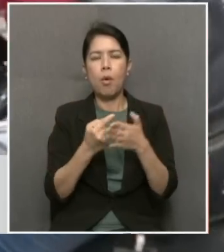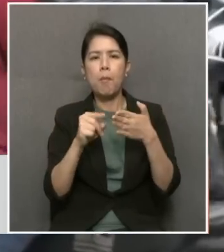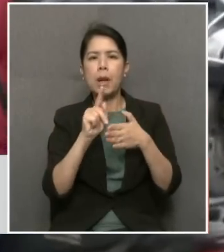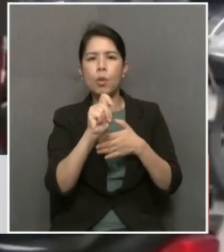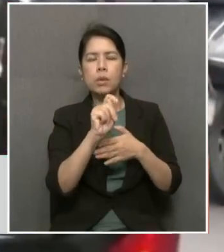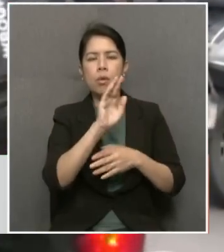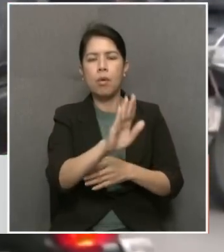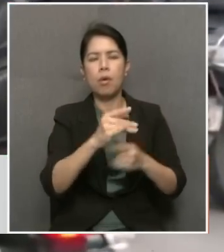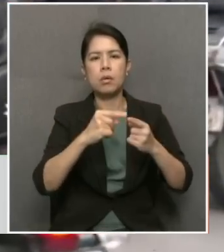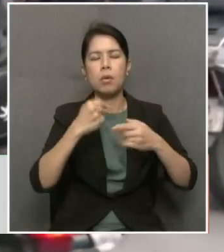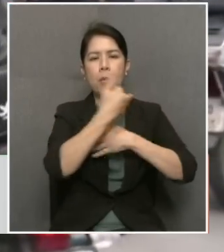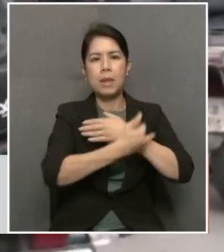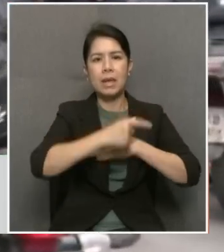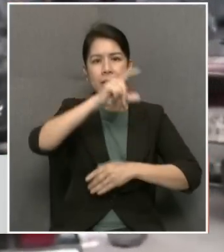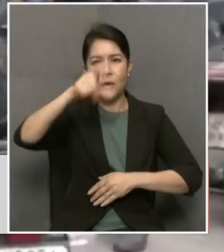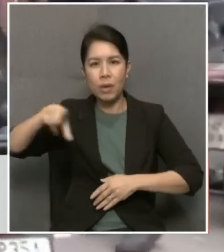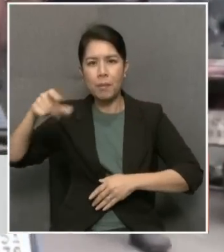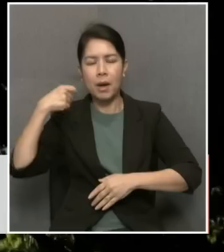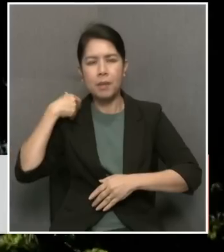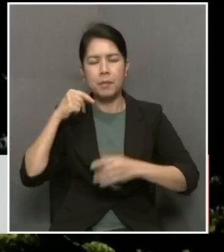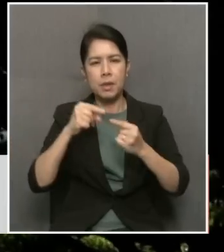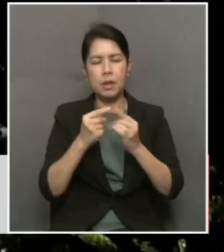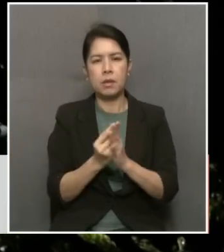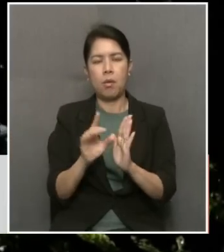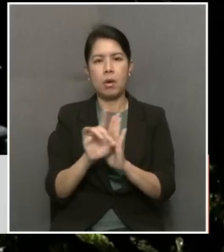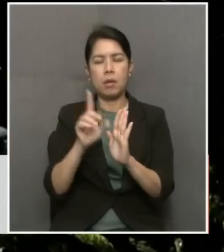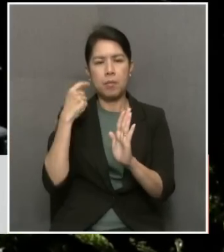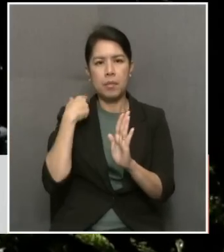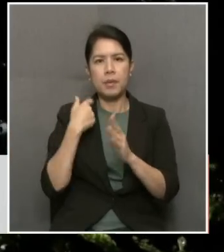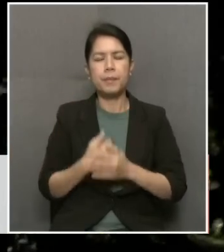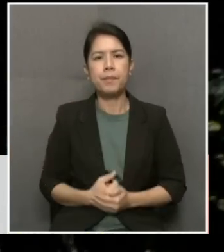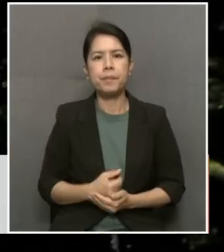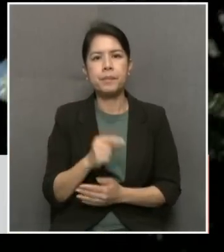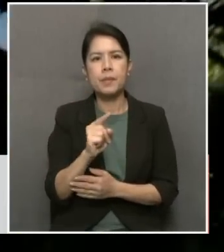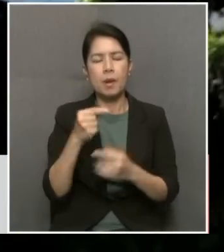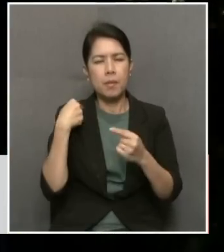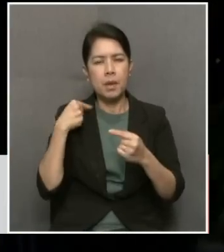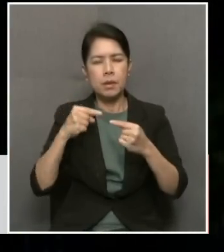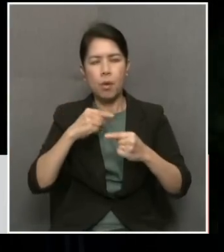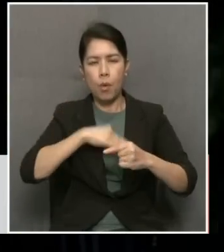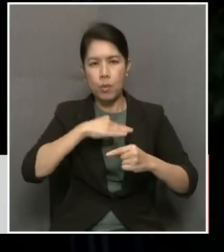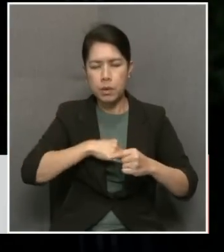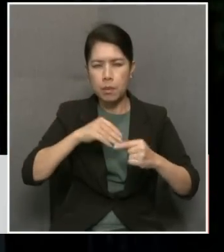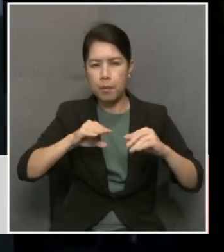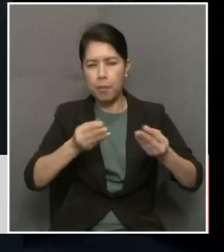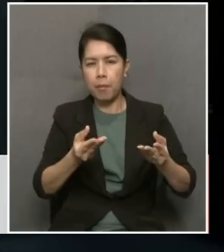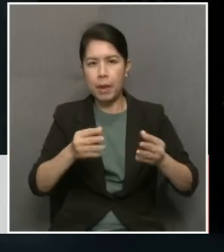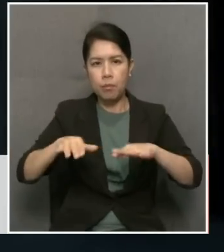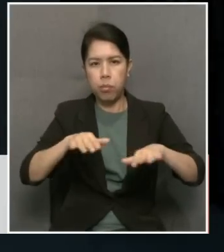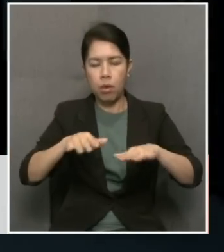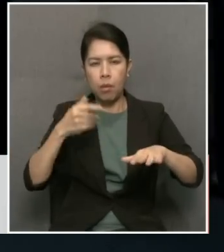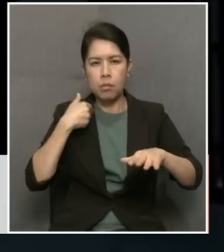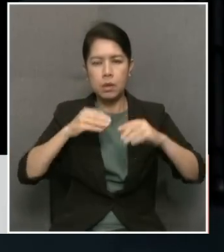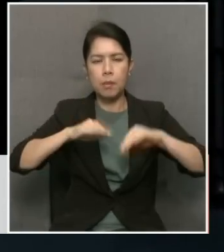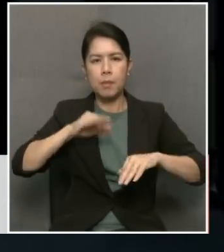นี้ครั้งแรกเนี่ยนะครับแล้วก็ครั้งที่แรงที่สุดเนี่ยมีแรงสั่นสะเทือนขนาด 6.3 ครับตำรวจในพื้น